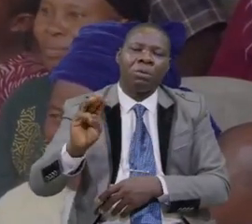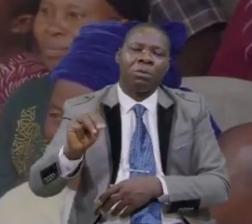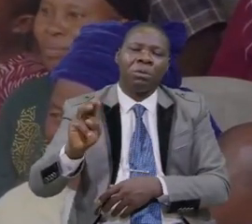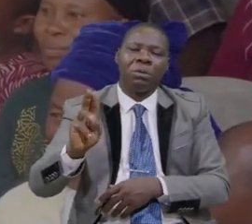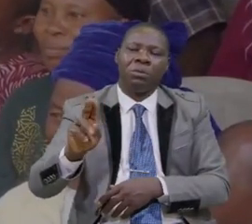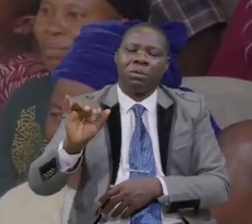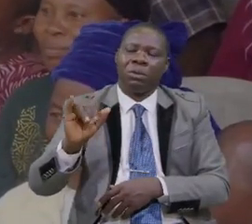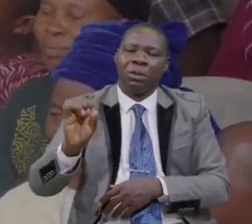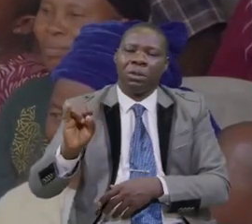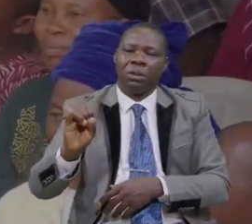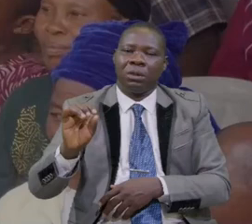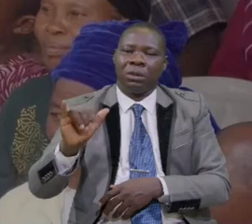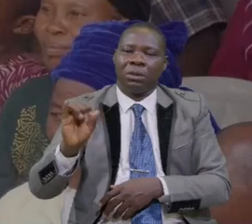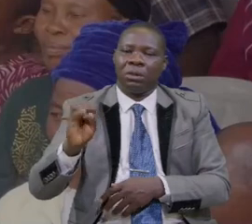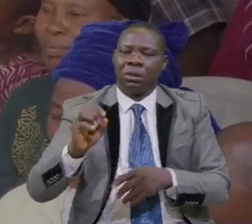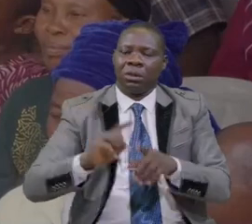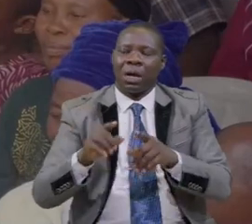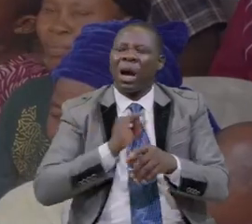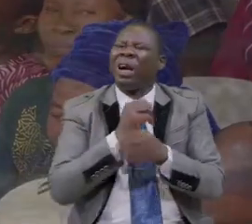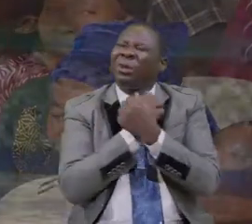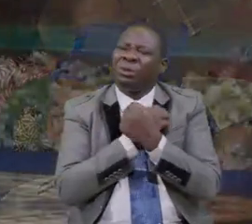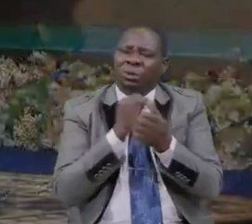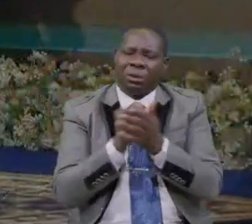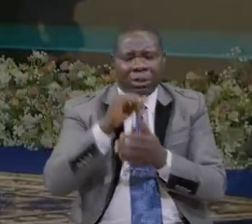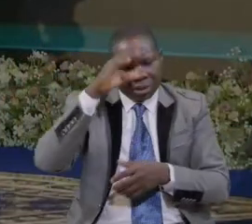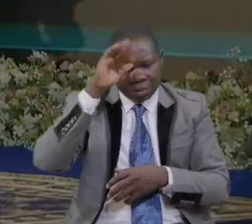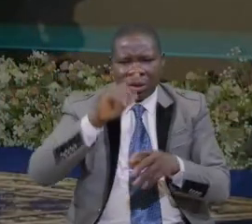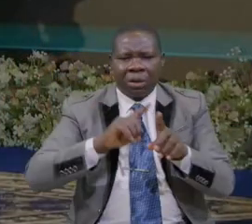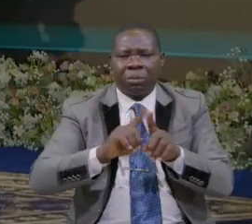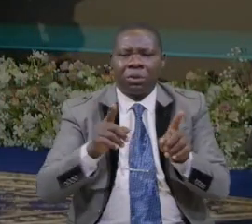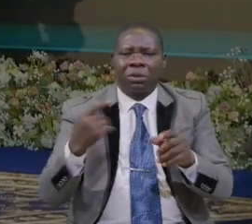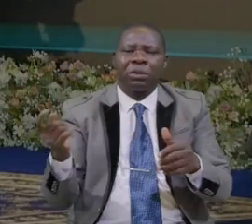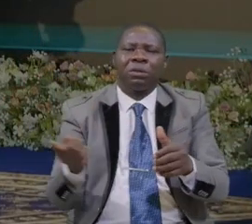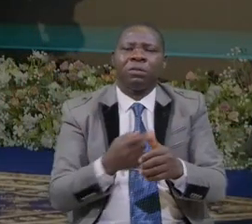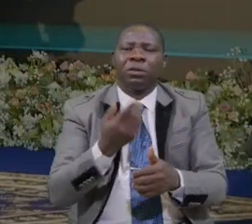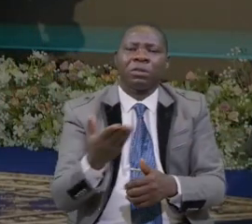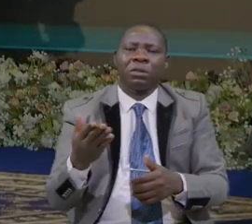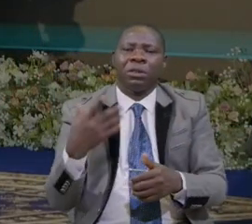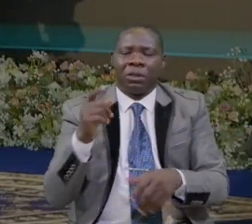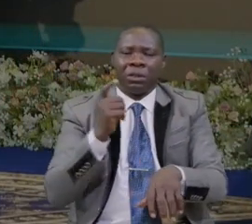Et j'aime l'homme. Mais vous savez, la première chose, la première fois que je l'ai entendu,